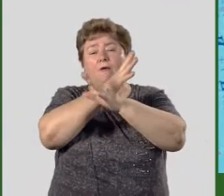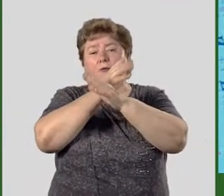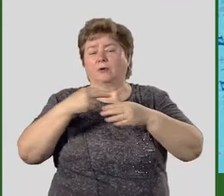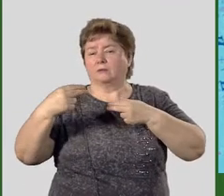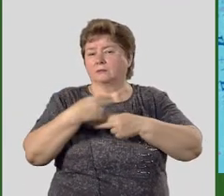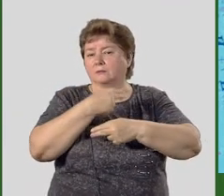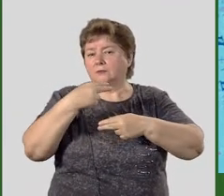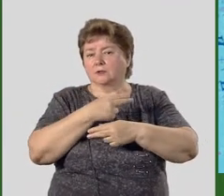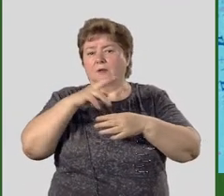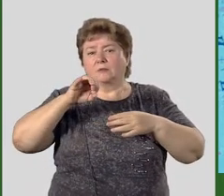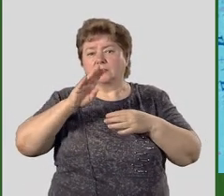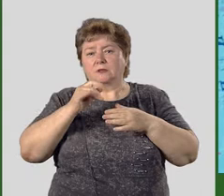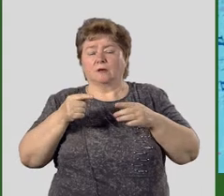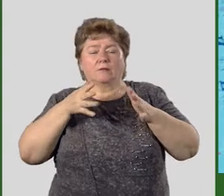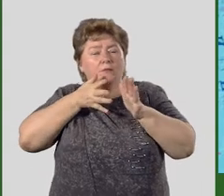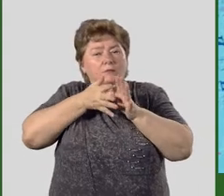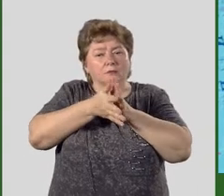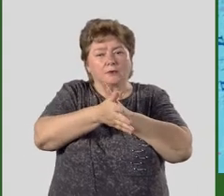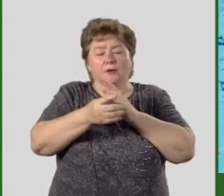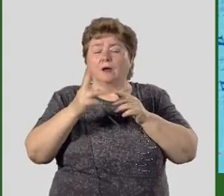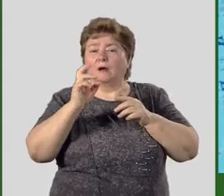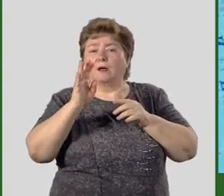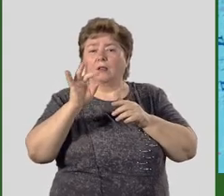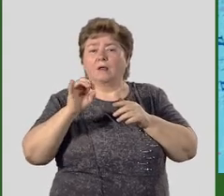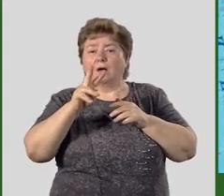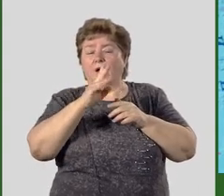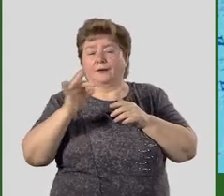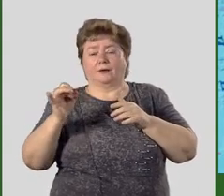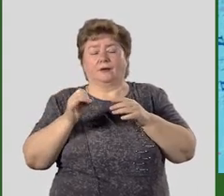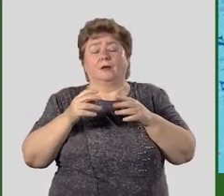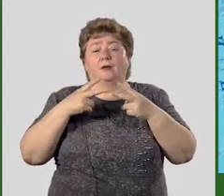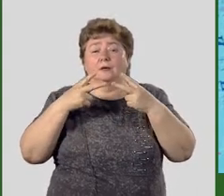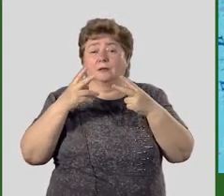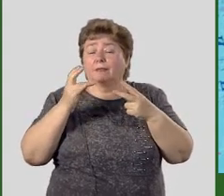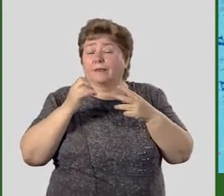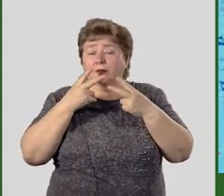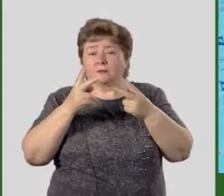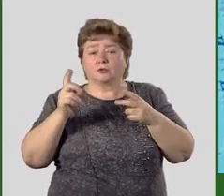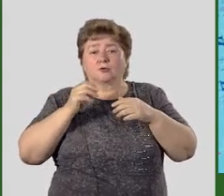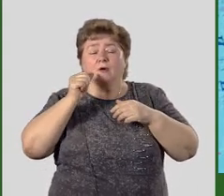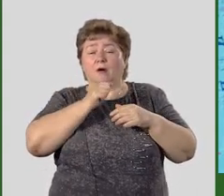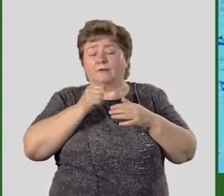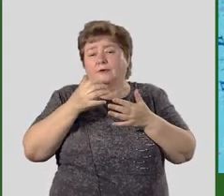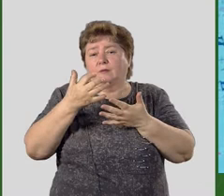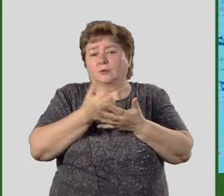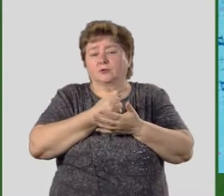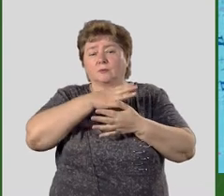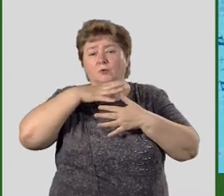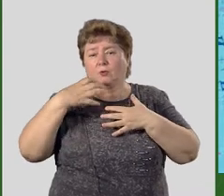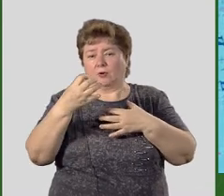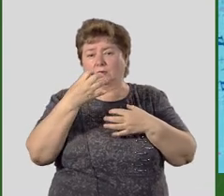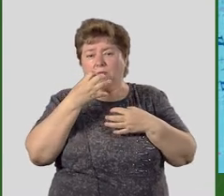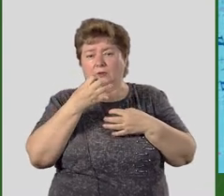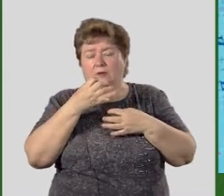пассату проникать далеко в Калахари. Несмотря на то, что Африка получает много